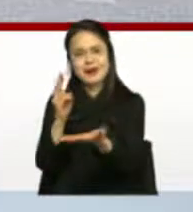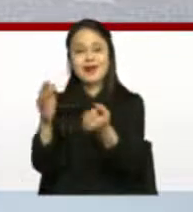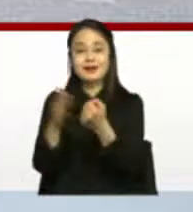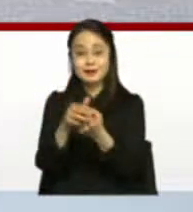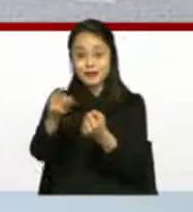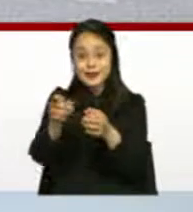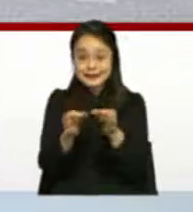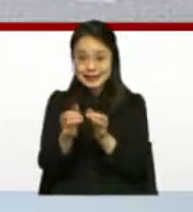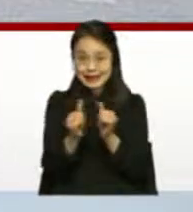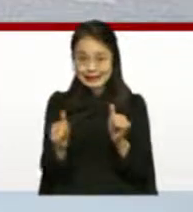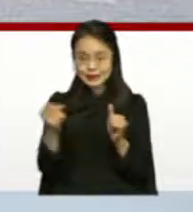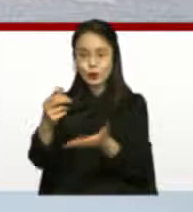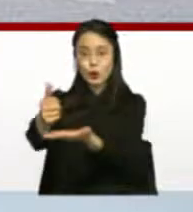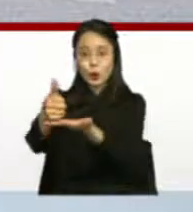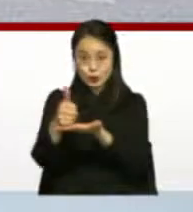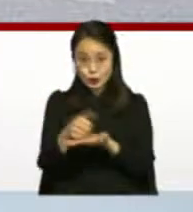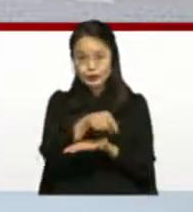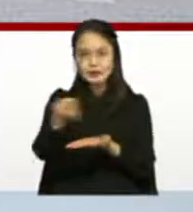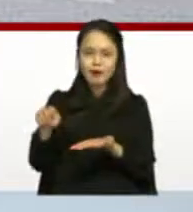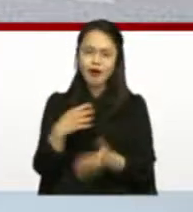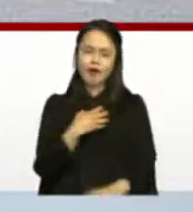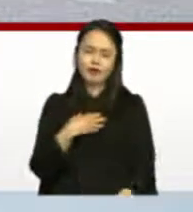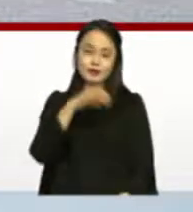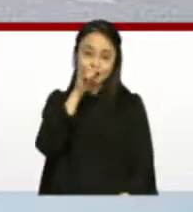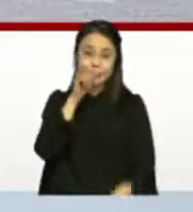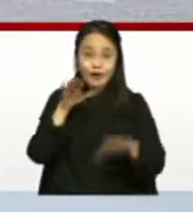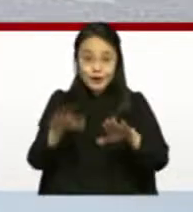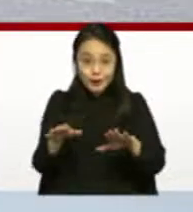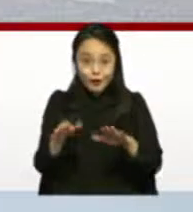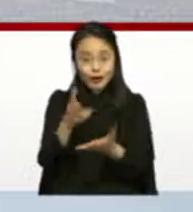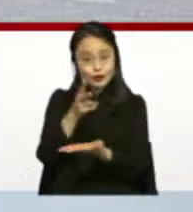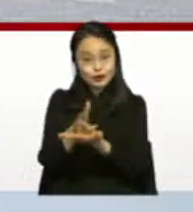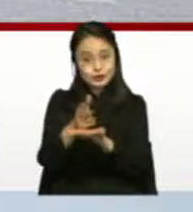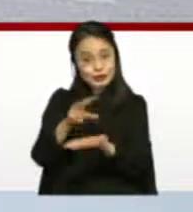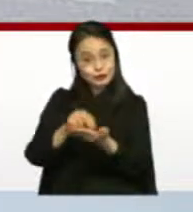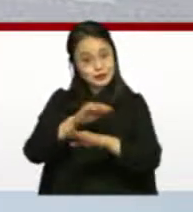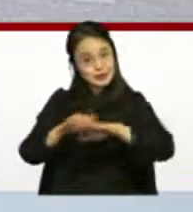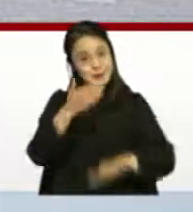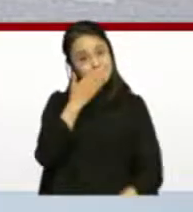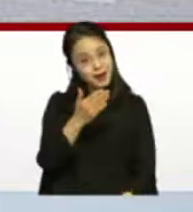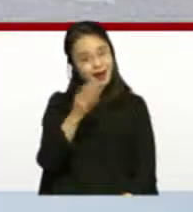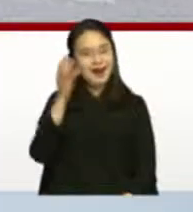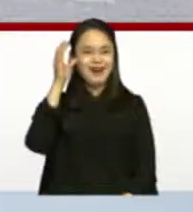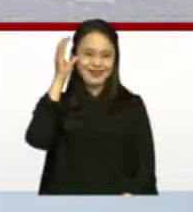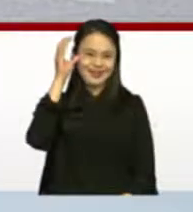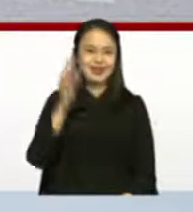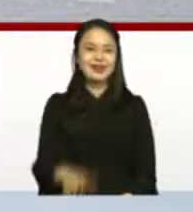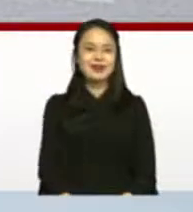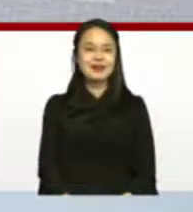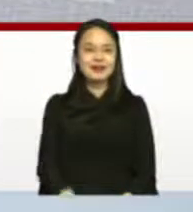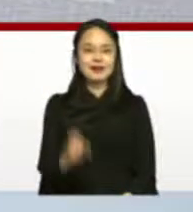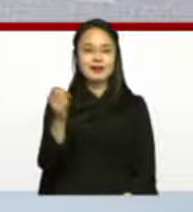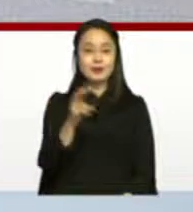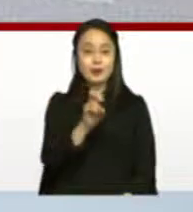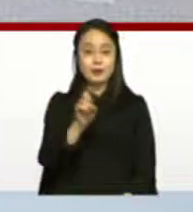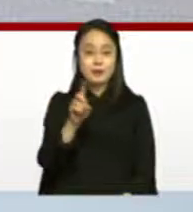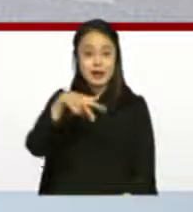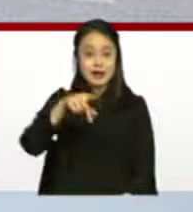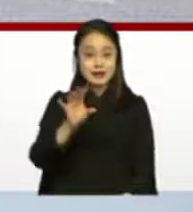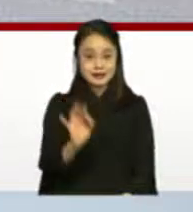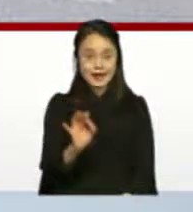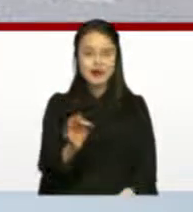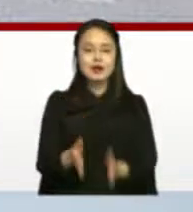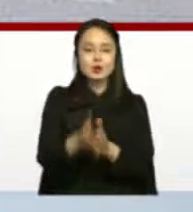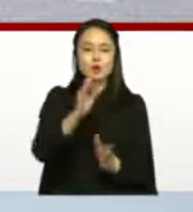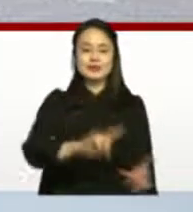상인들과 방문객들에게 반가운 소식인데요. 이곳엔 주차장뿐만 아니라 마장 도시재생시설도 함께 들여